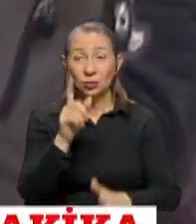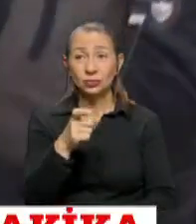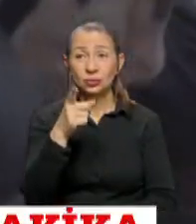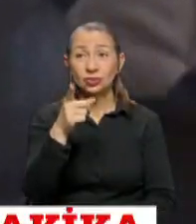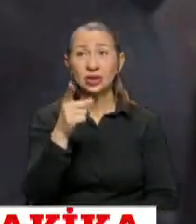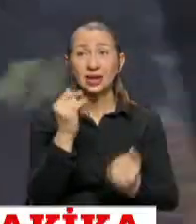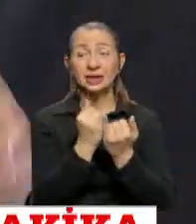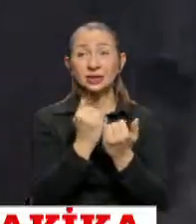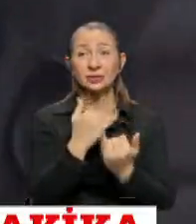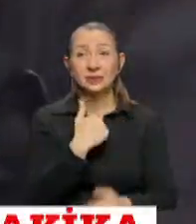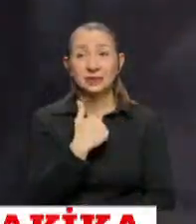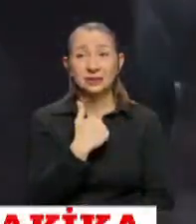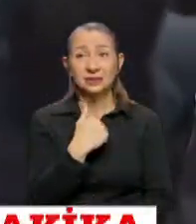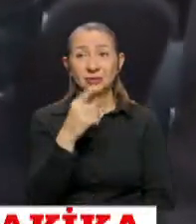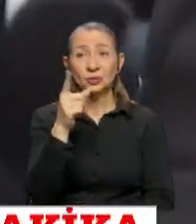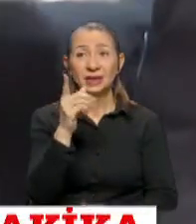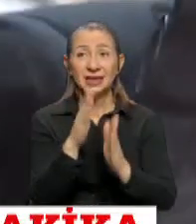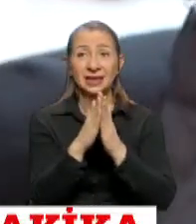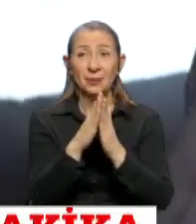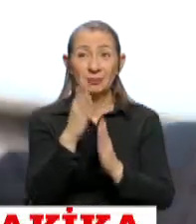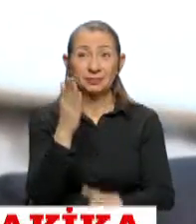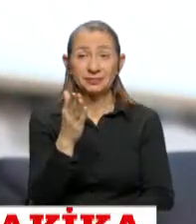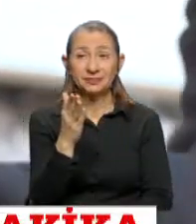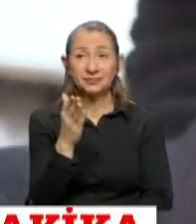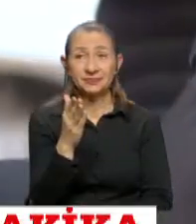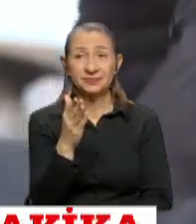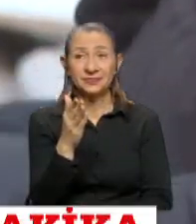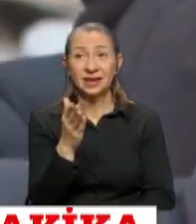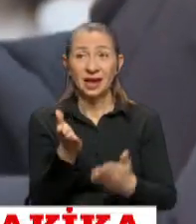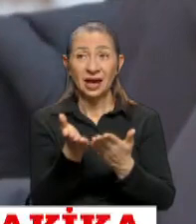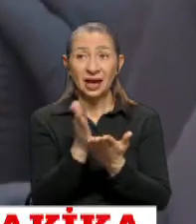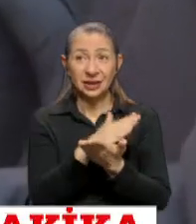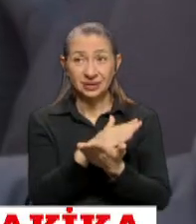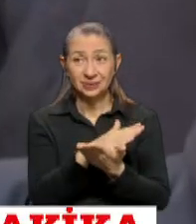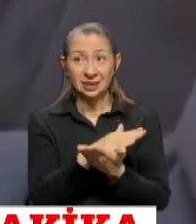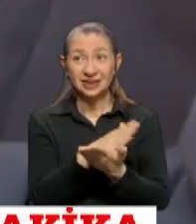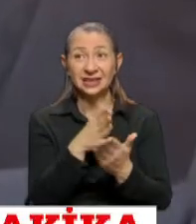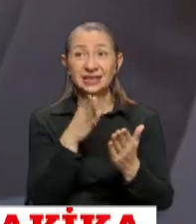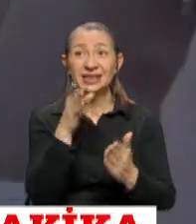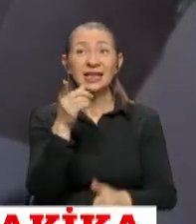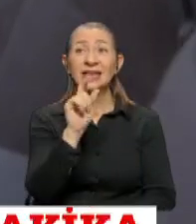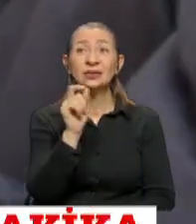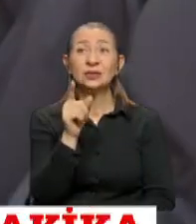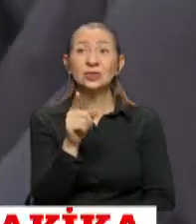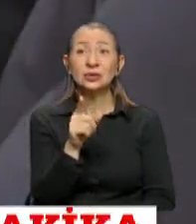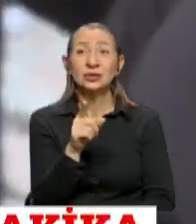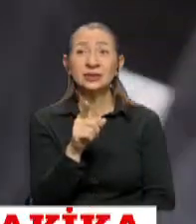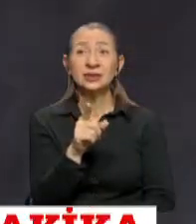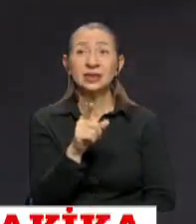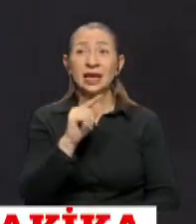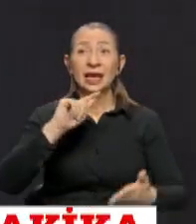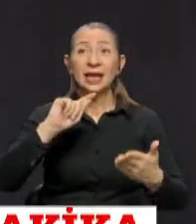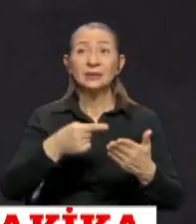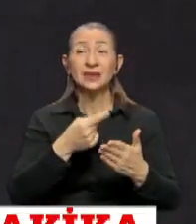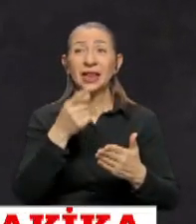bulmuş kardeşimiz. Şöyle bir kitap kapağı. Açtığımızda girişinde ne görüyoruz?